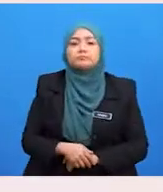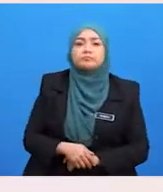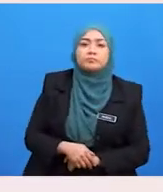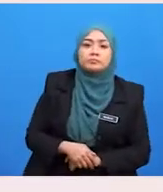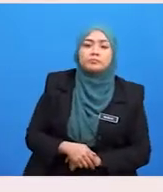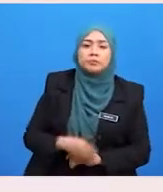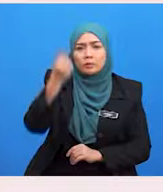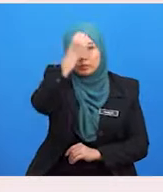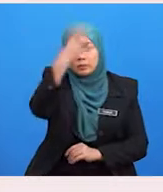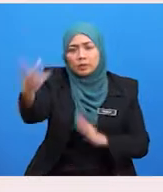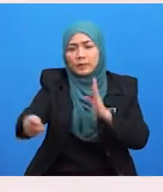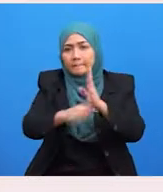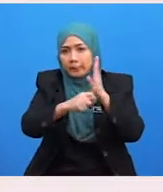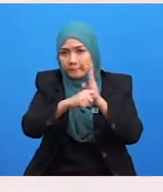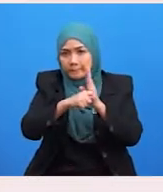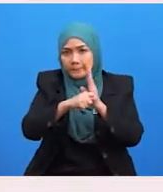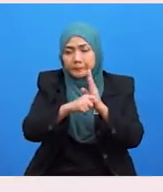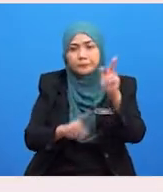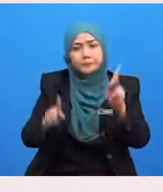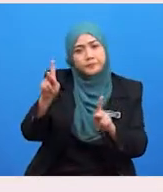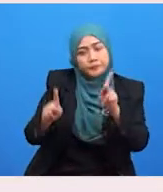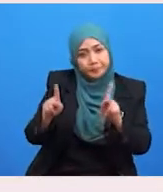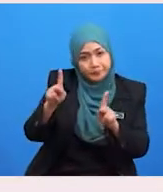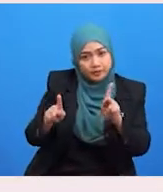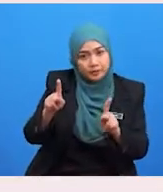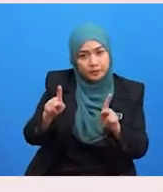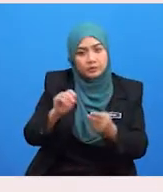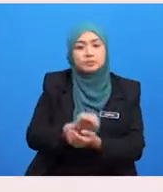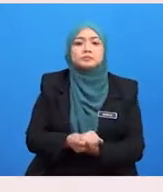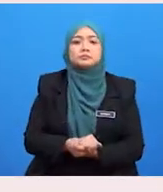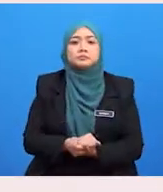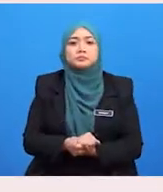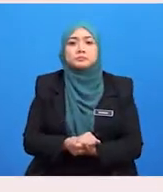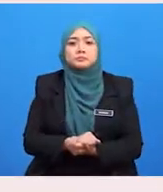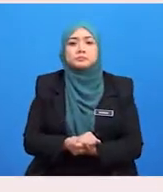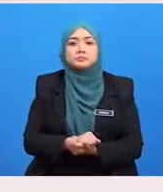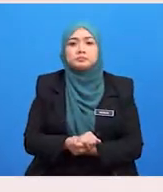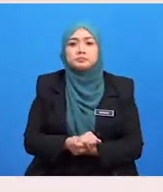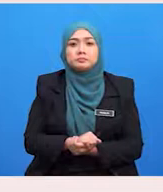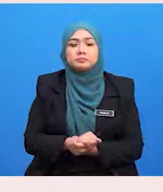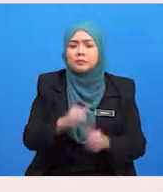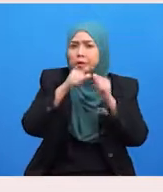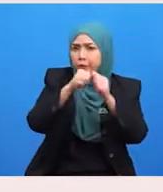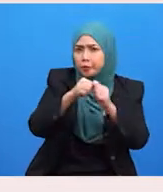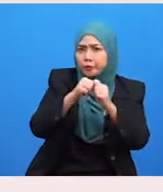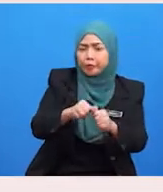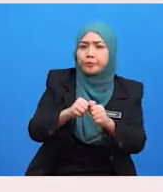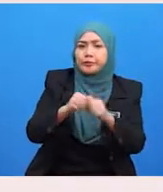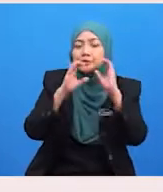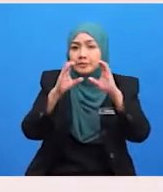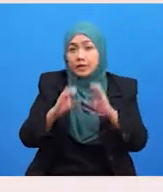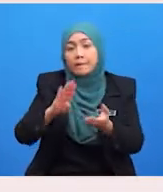RM13,650. Maklumat tambahan, kenderaan disusut nilai dengan kadar 10% setahun mengikut